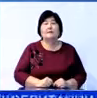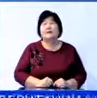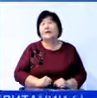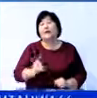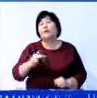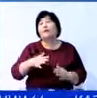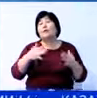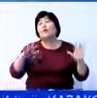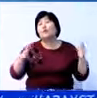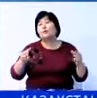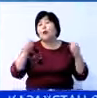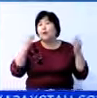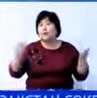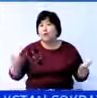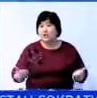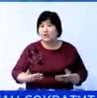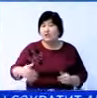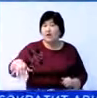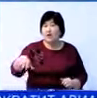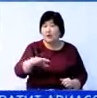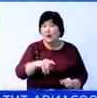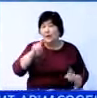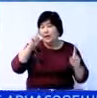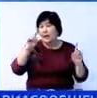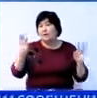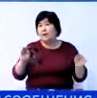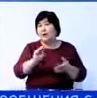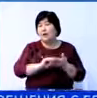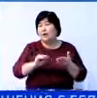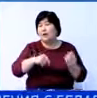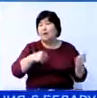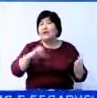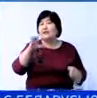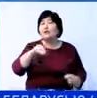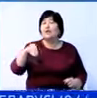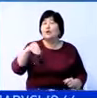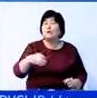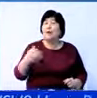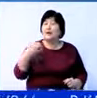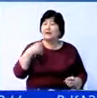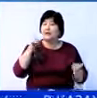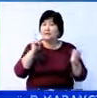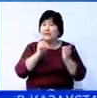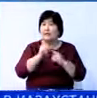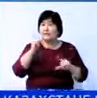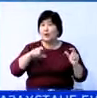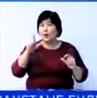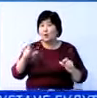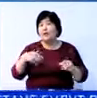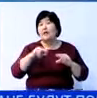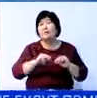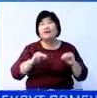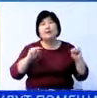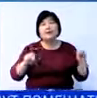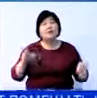и о большом событии в культурной жизни региона. Известный композитор Кюйша Сикен Турыспек в Кызылорде встретился со студентами и